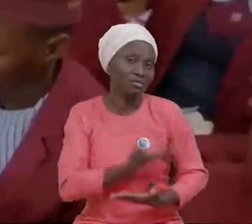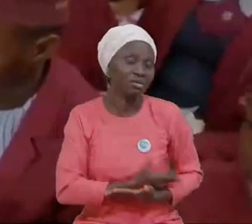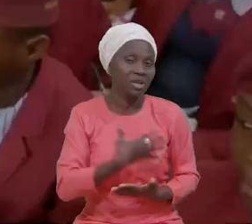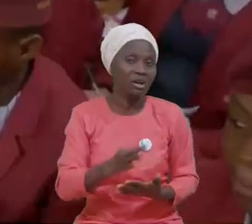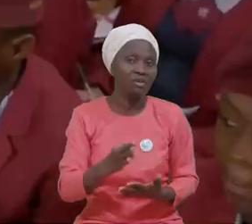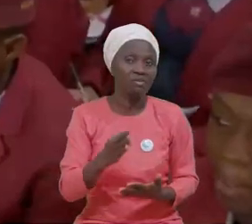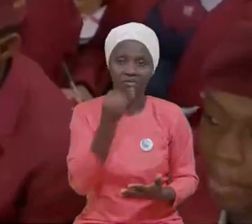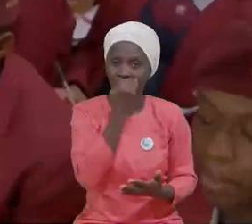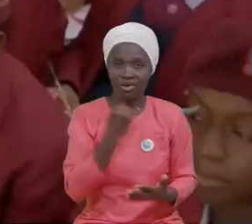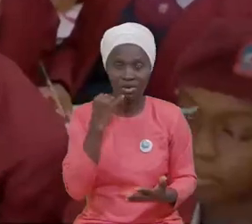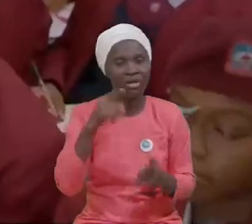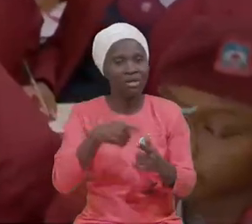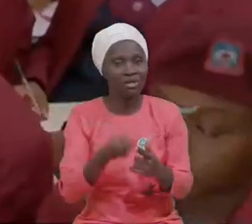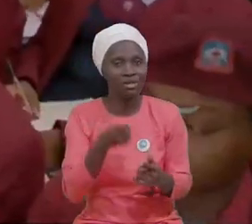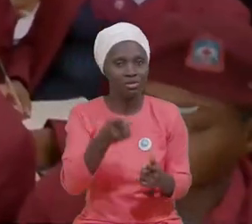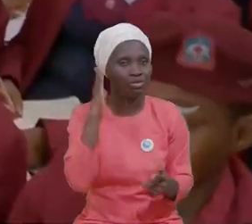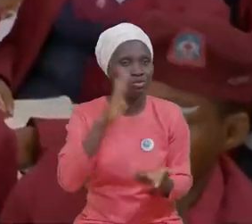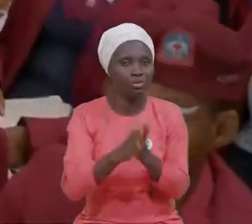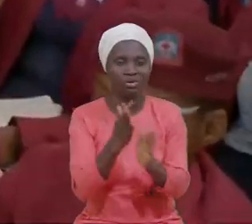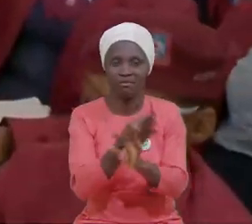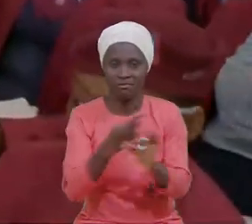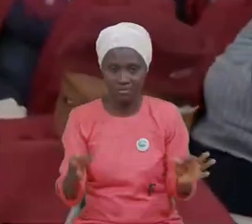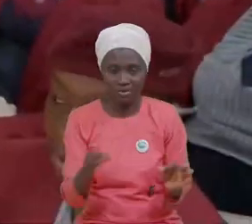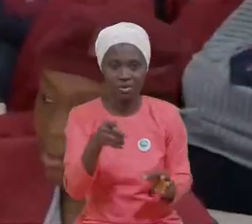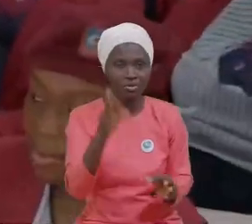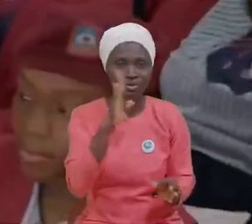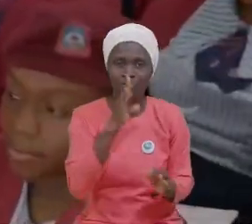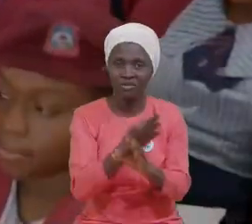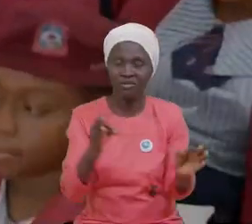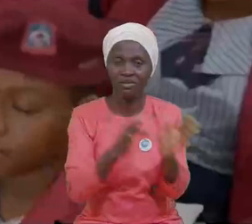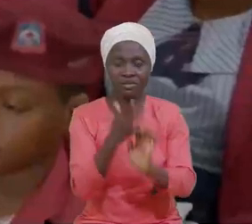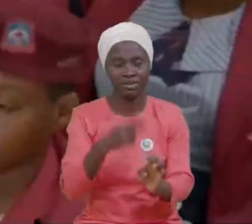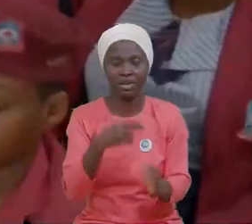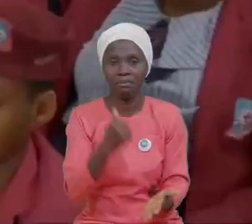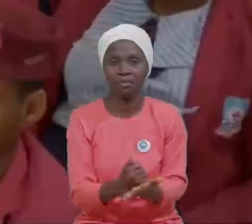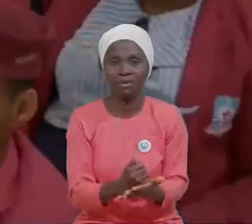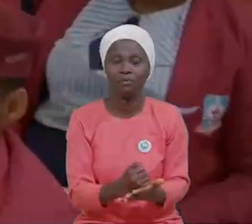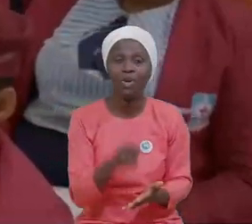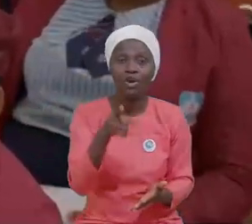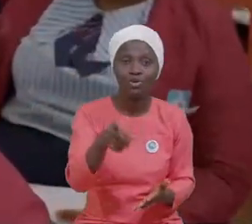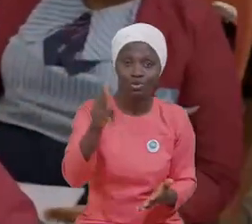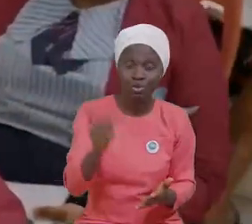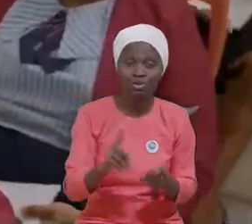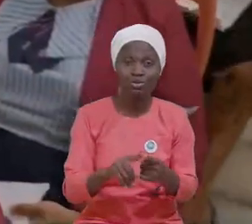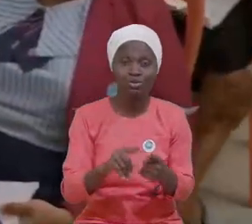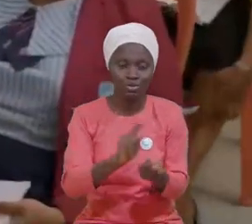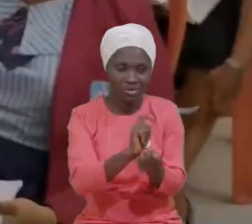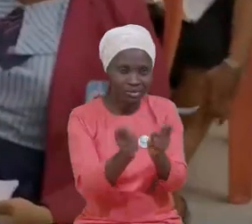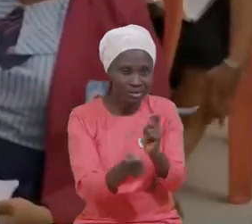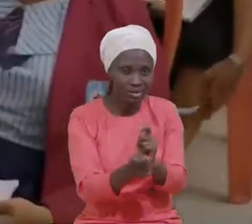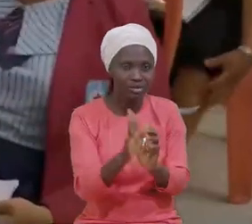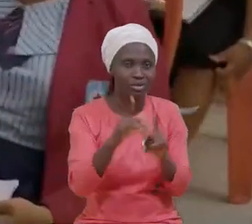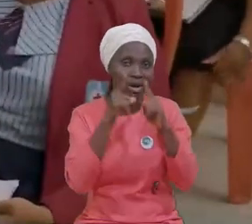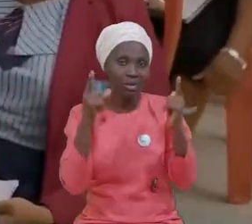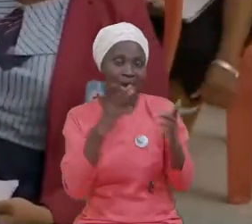tu seras libéré. J'ai dit, tu seras libéré. Tu dois changer ton langage.